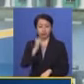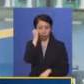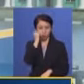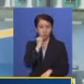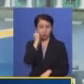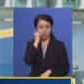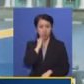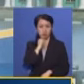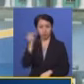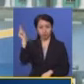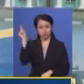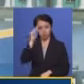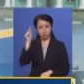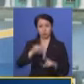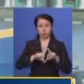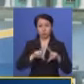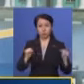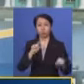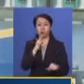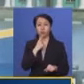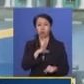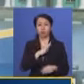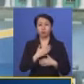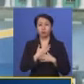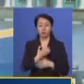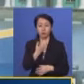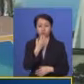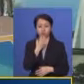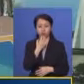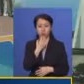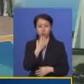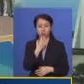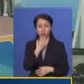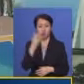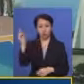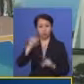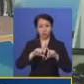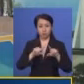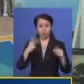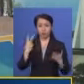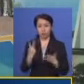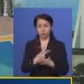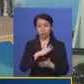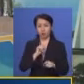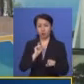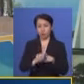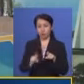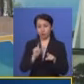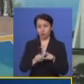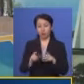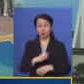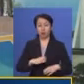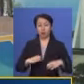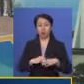износились. И в школе трудно было поддерживать температурный режим. В нашу школу 2 раза приезжала мониторинговая группа